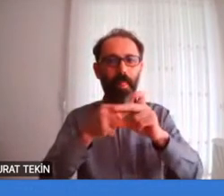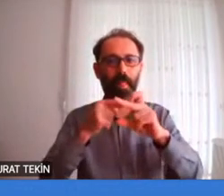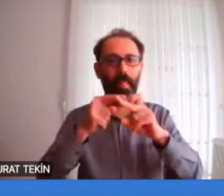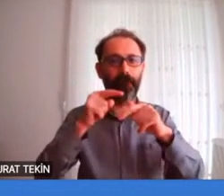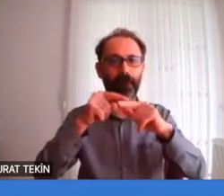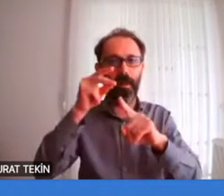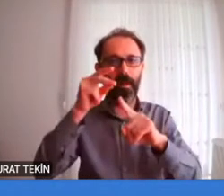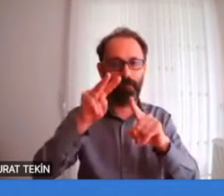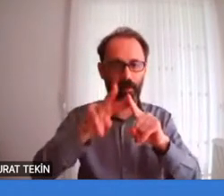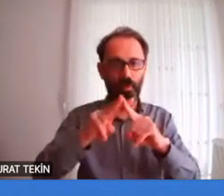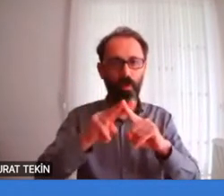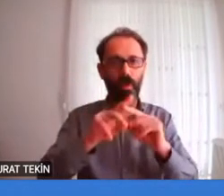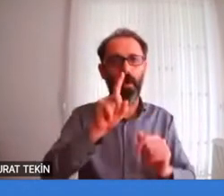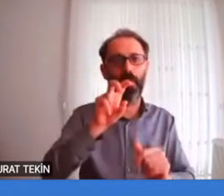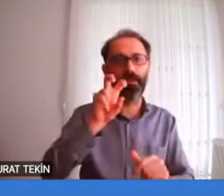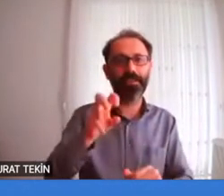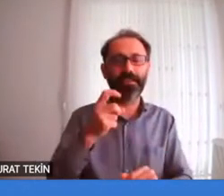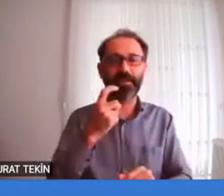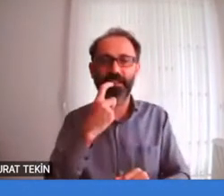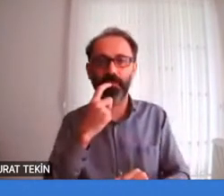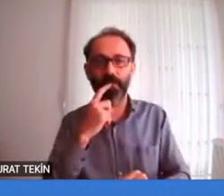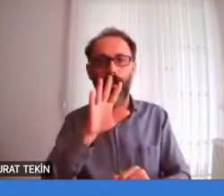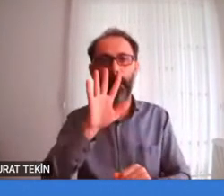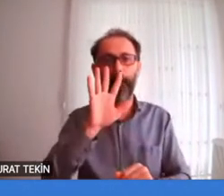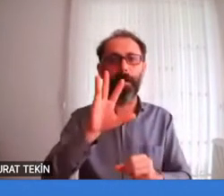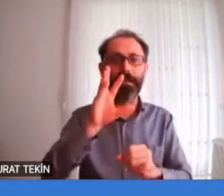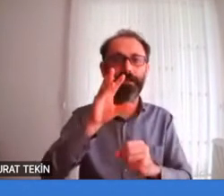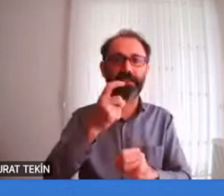yaşındayım. 5 yıldır bu sporla ilgileniyorum.